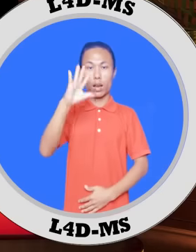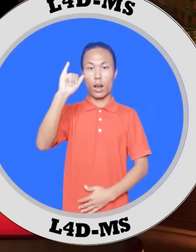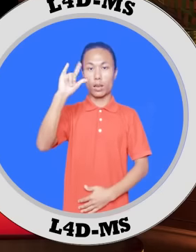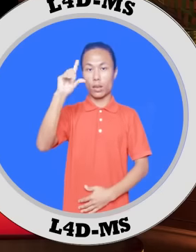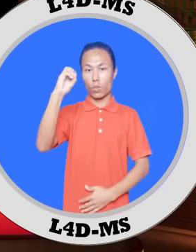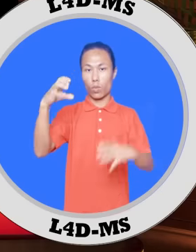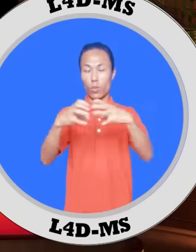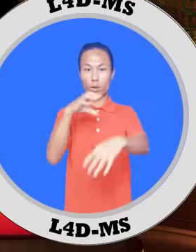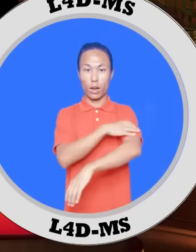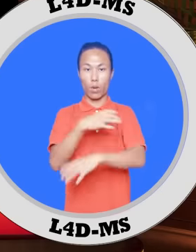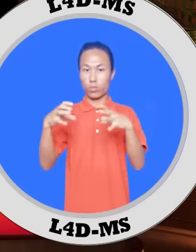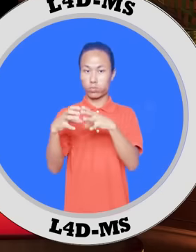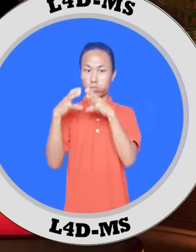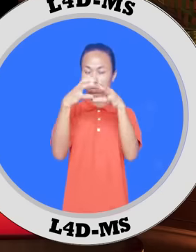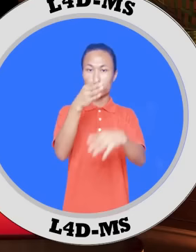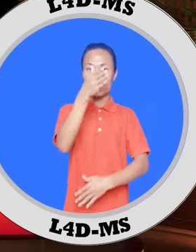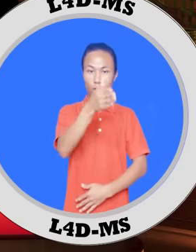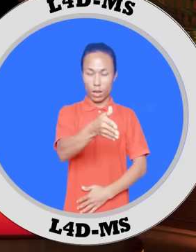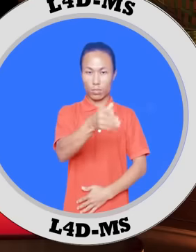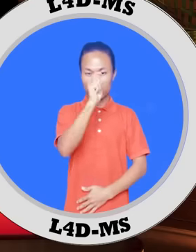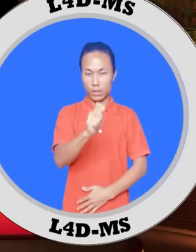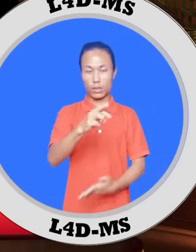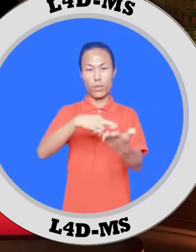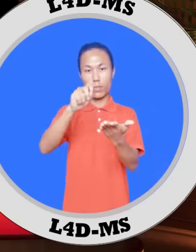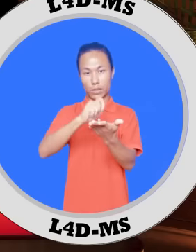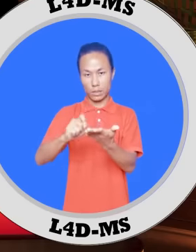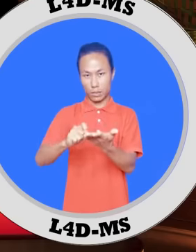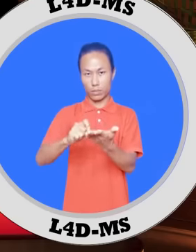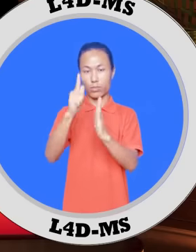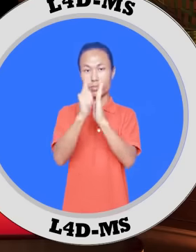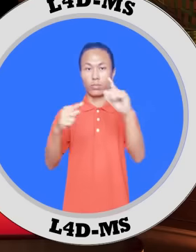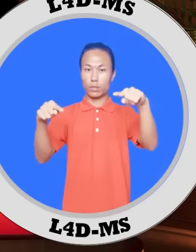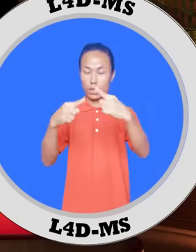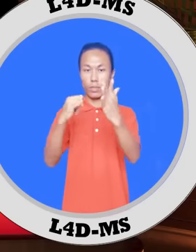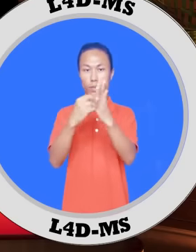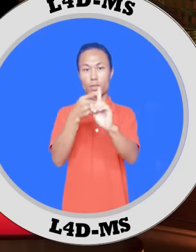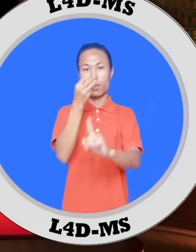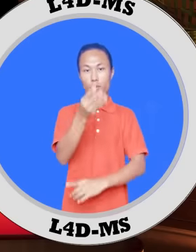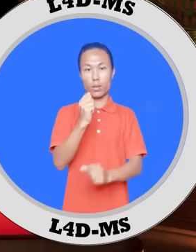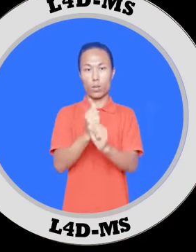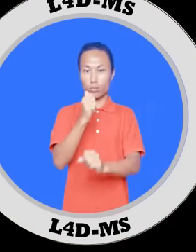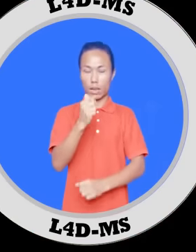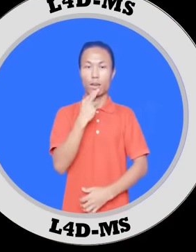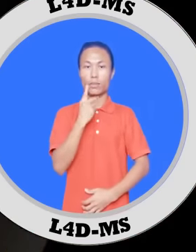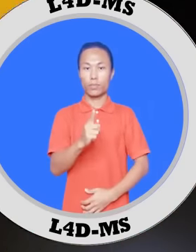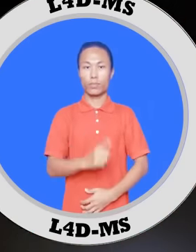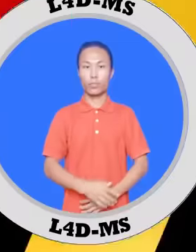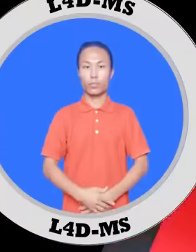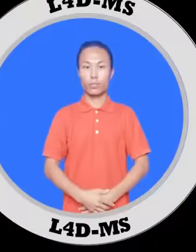အစီရင်ခံစာရေးသားပြီးကျူးလွန်ကြောင်းထင်ရှားပါကပုံမှန် 33 အရအရေးယူနိုင်တယ်လို့သိရပါတယ်ရှင်